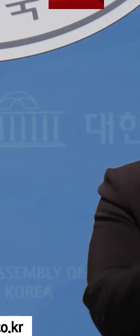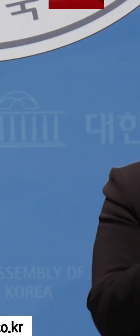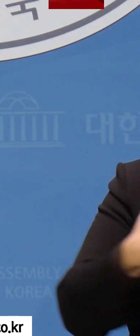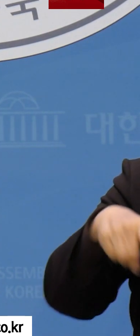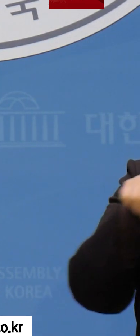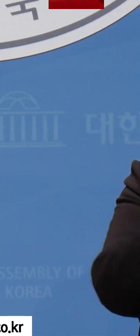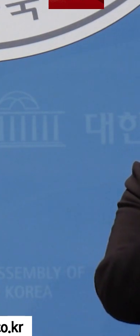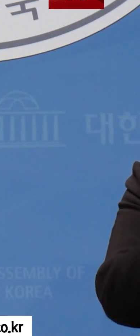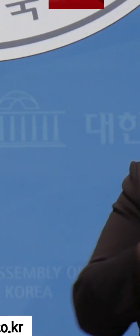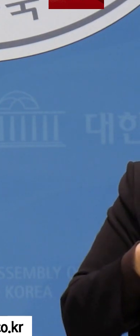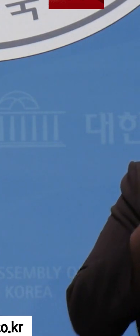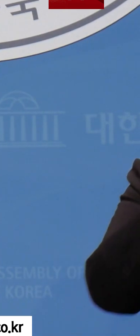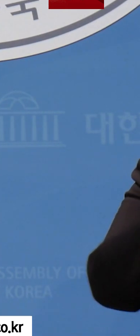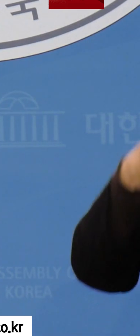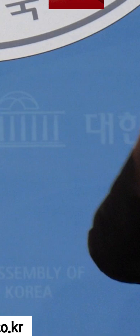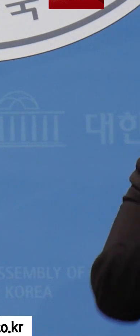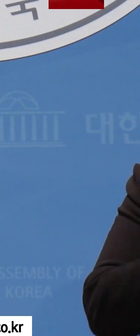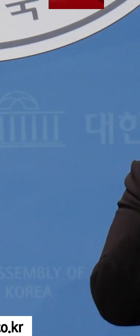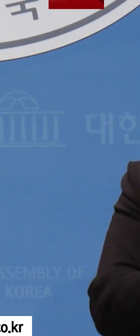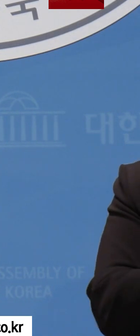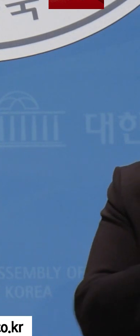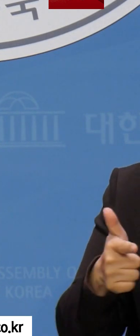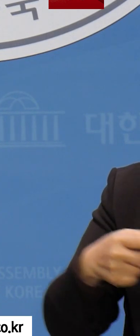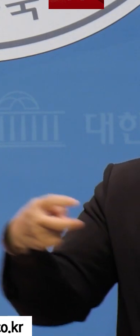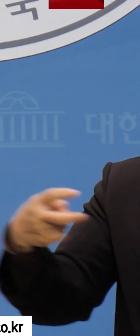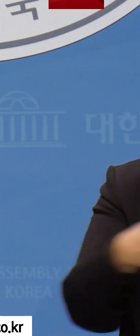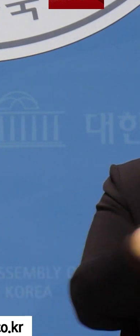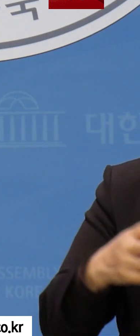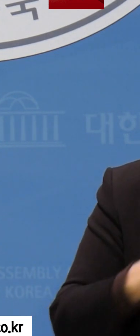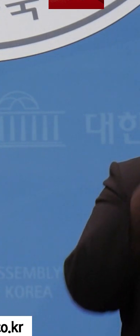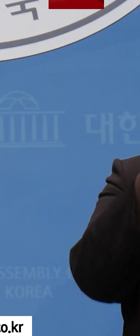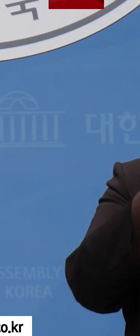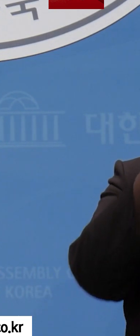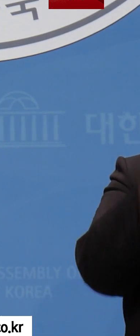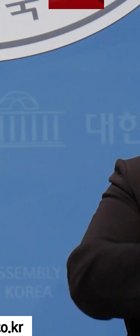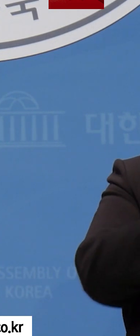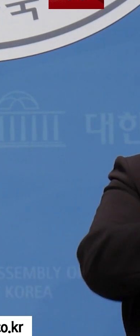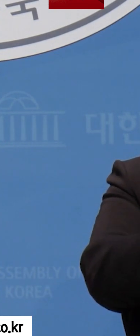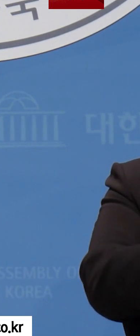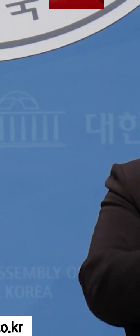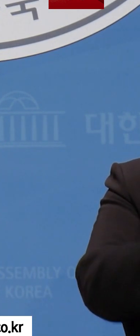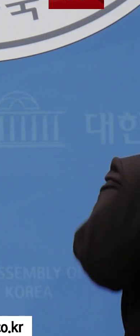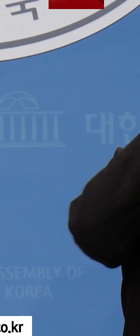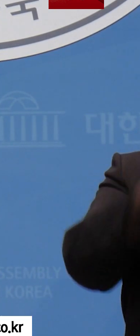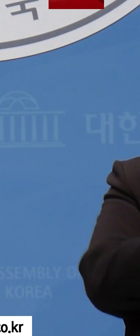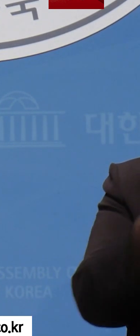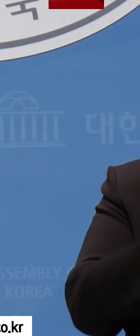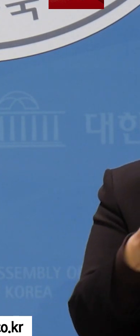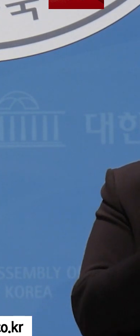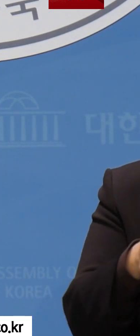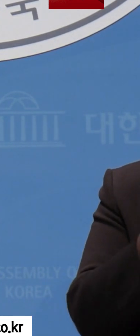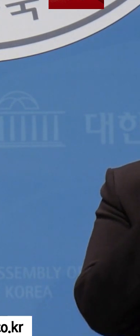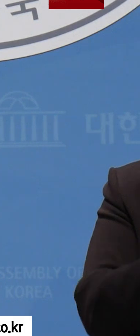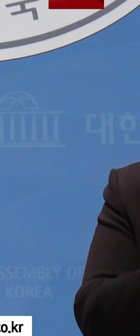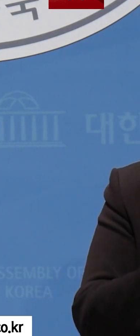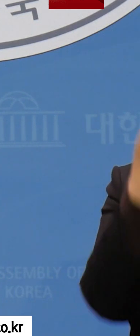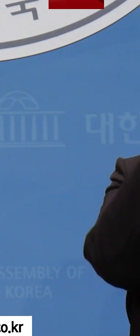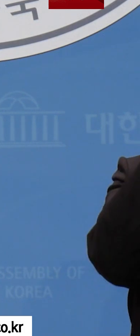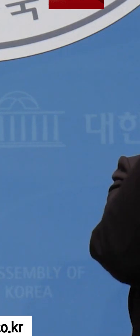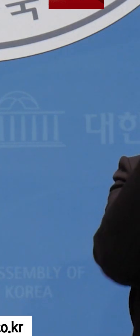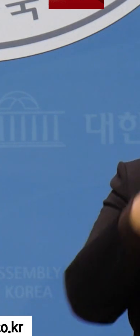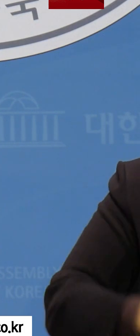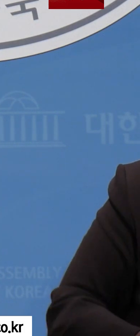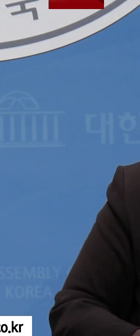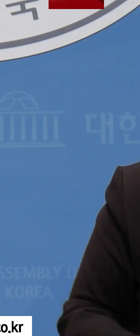위해서는 도로, 철도 등 교통시설 건설 사업에 대해서는 예비 타당성 조사 면제가